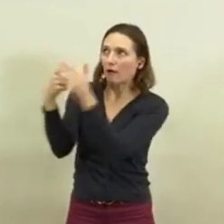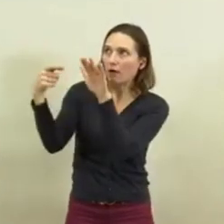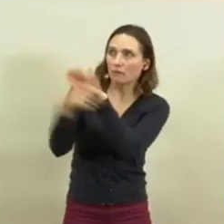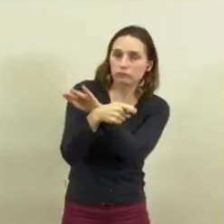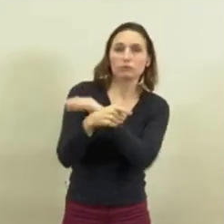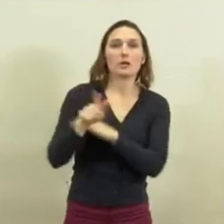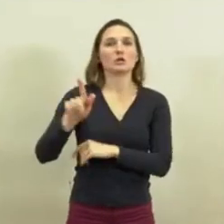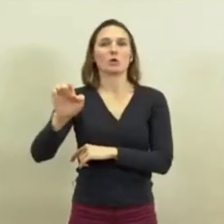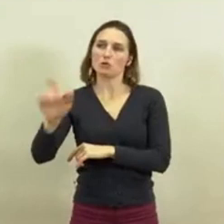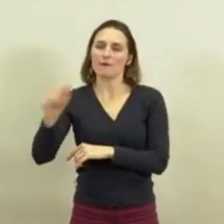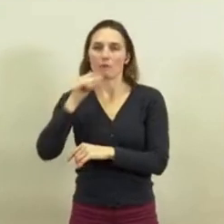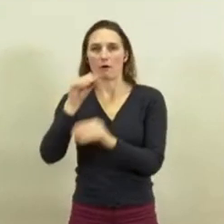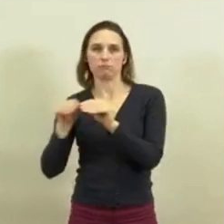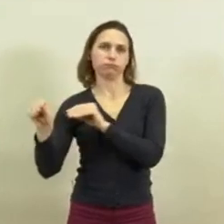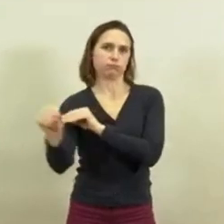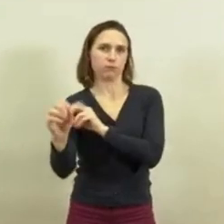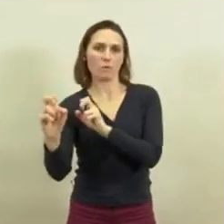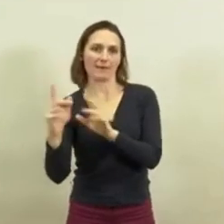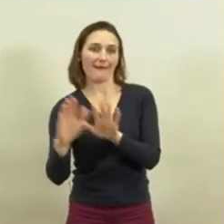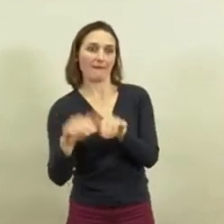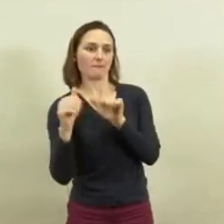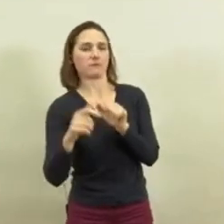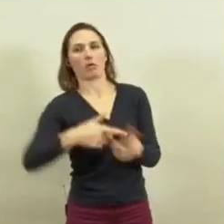que GEG prenne les mesures pour épargner ces